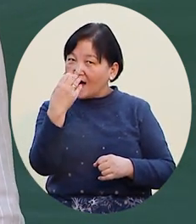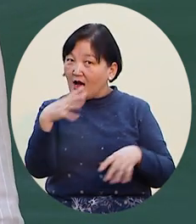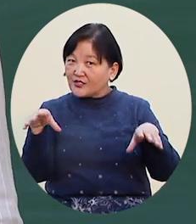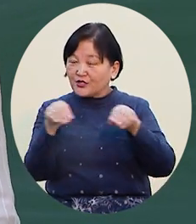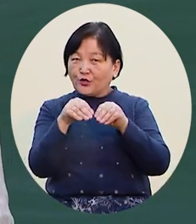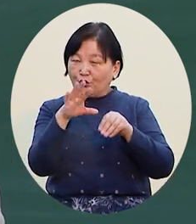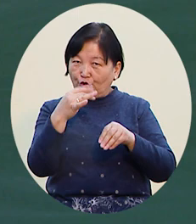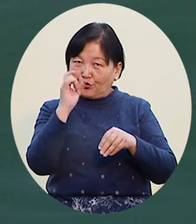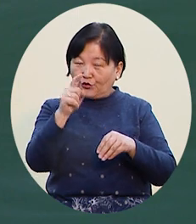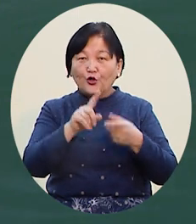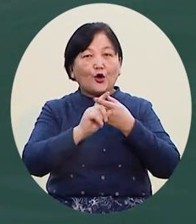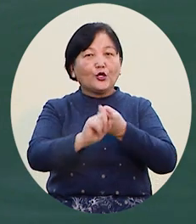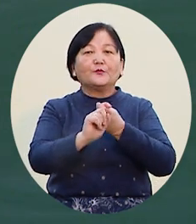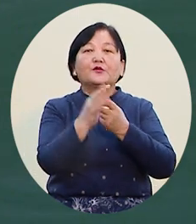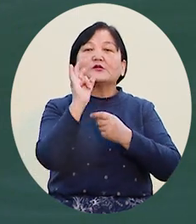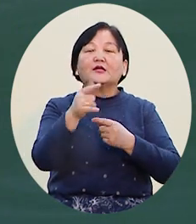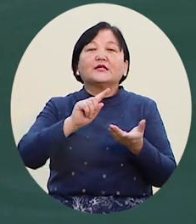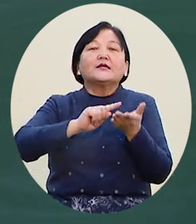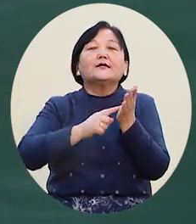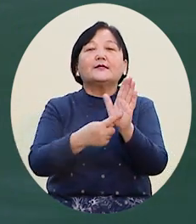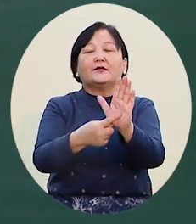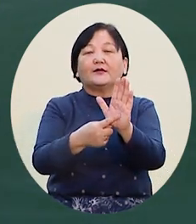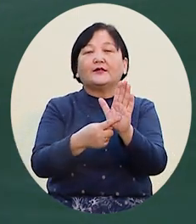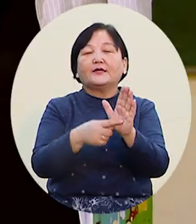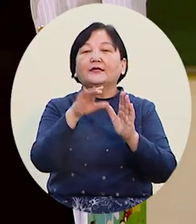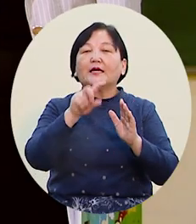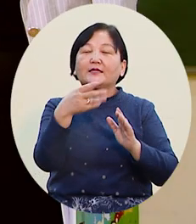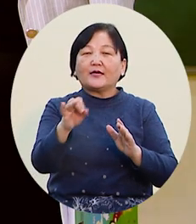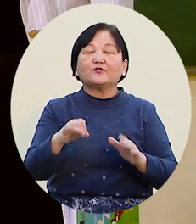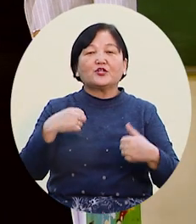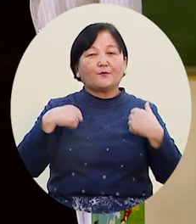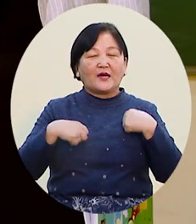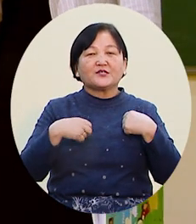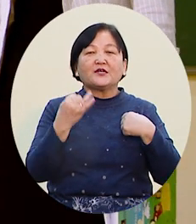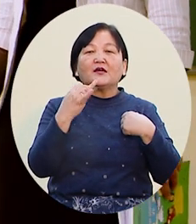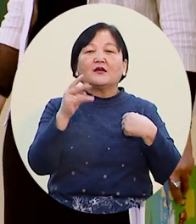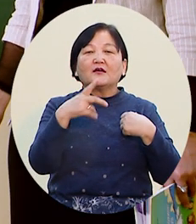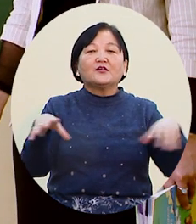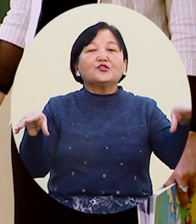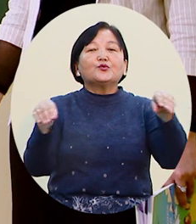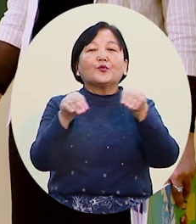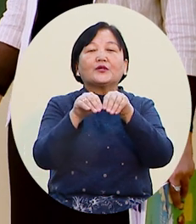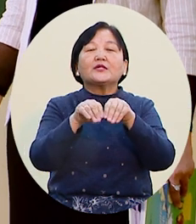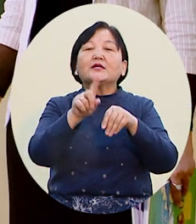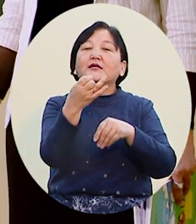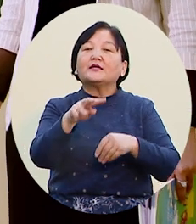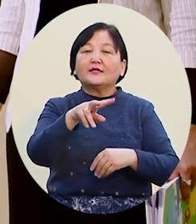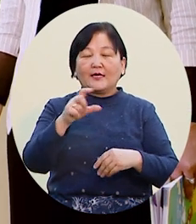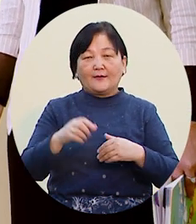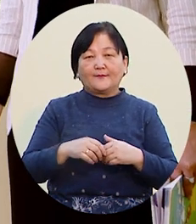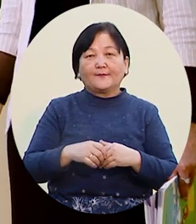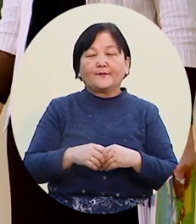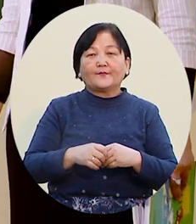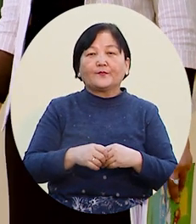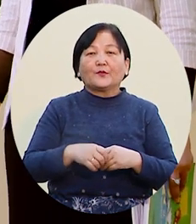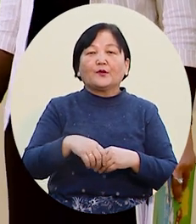өөрчлөлттэй нөлөөтэй байдаг гэдгийг илэрхийлэл байж болох талтай учраас багш нь ингэж тэ дүгнэлт хийлээ. За альваг ам уралдуулан шагшиж магтаж